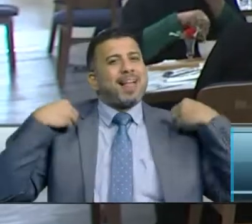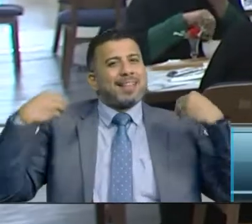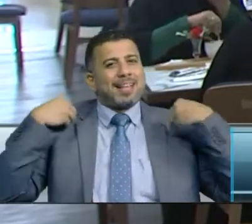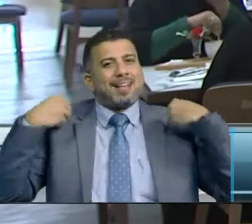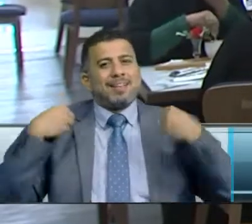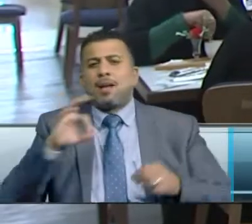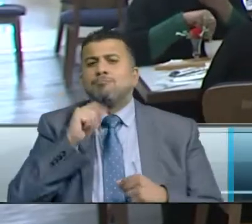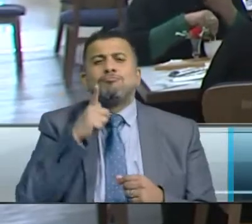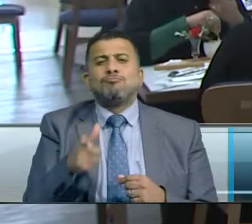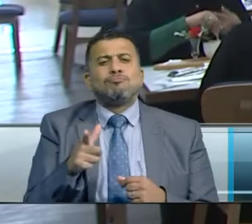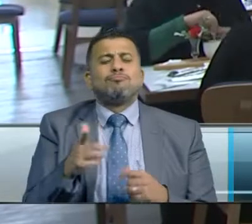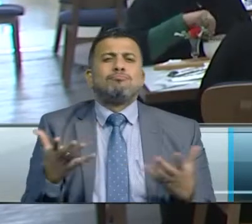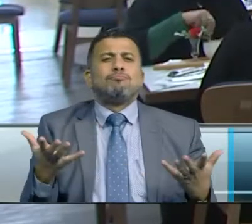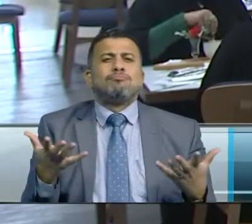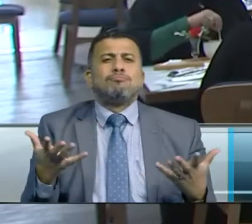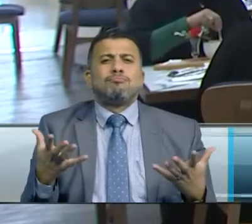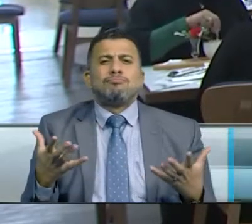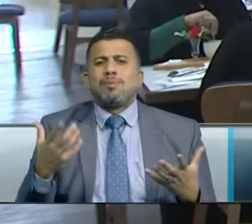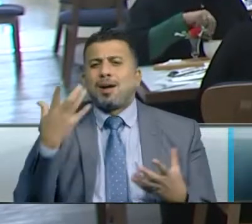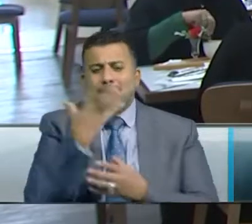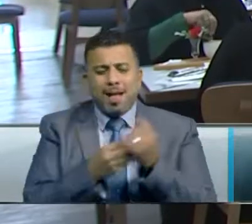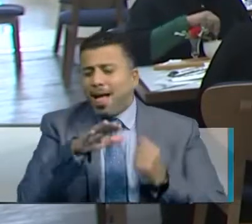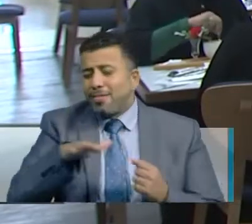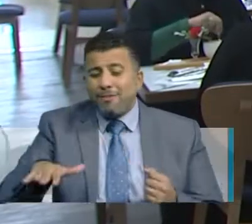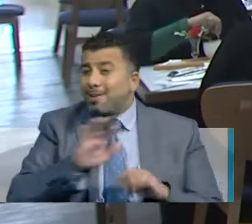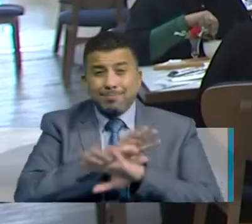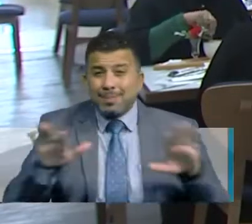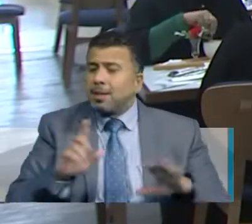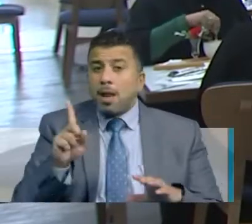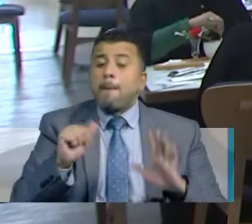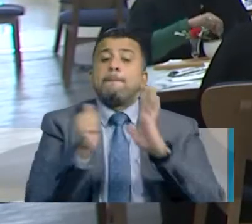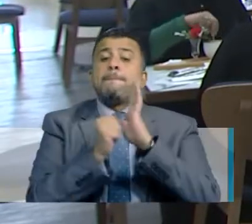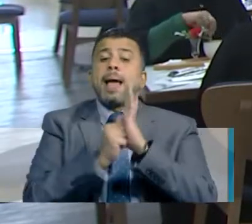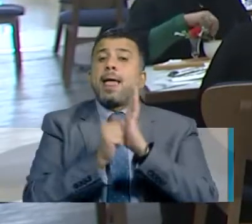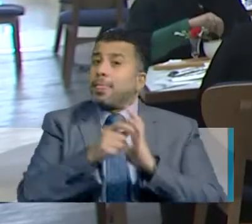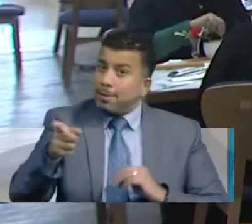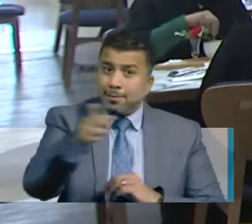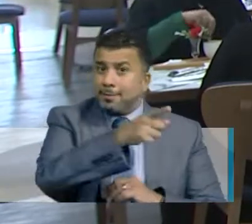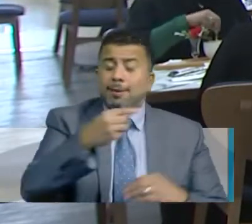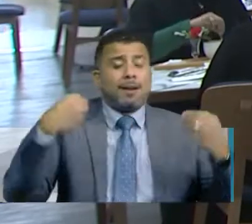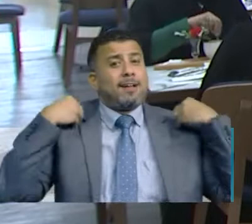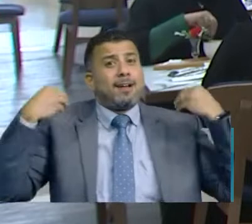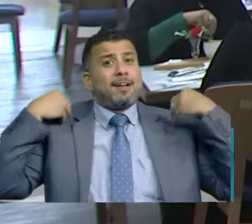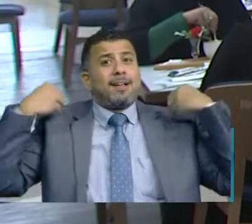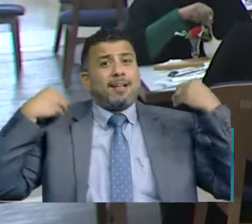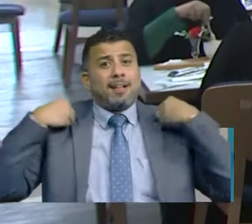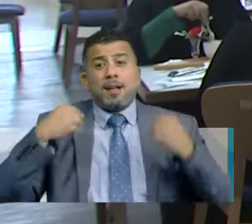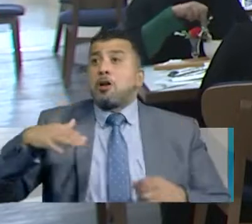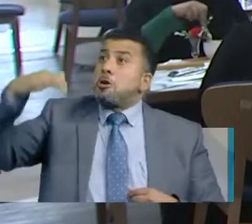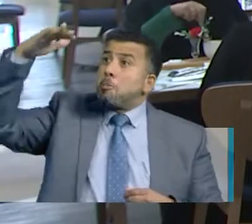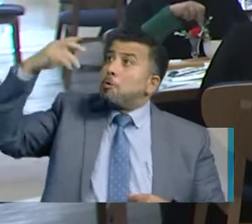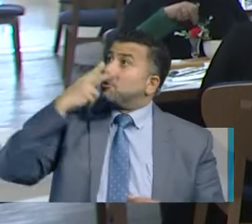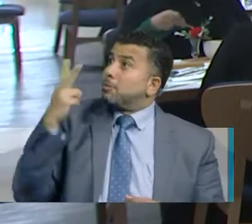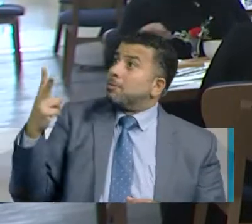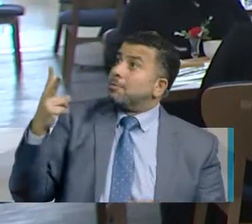يعني مش ما نحتكر الموضوع على أبنائنا الأطفال، حتى مثلا يعني اللي في البيت كلهم لازم المفروض يمارسون الرياضة، لأن الطفل يوم بيشوف الكبير